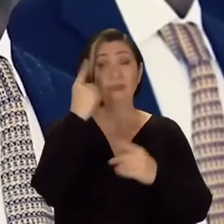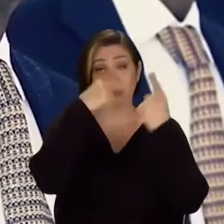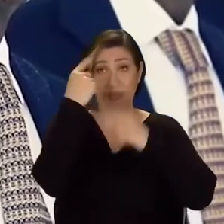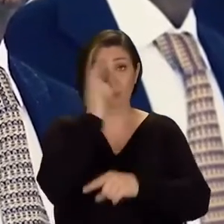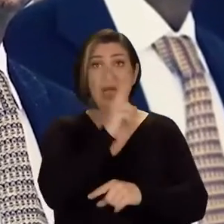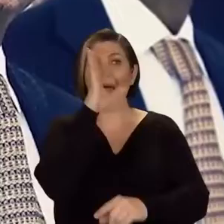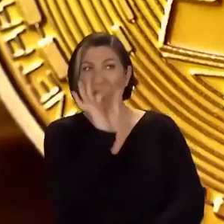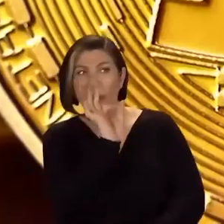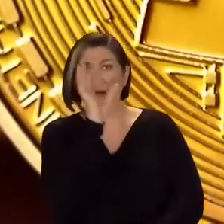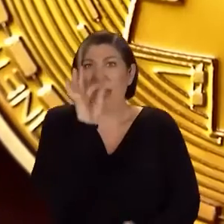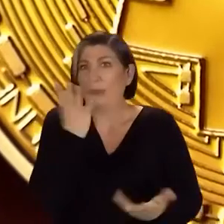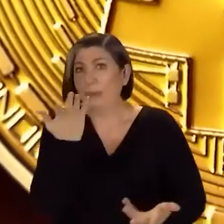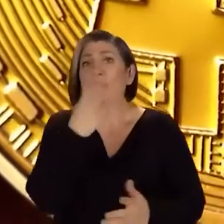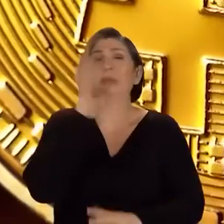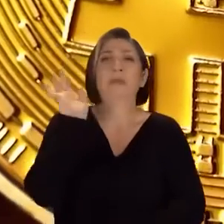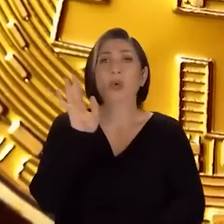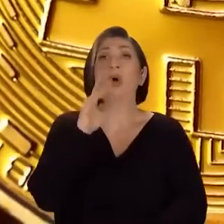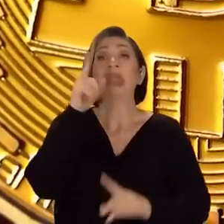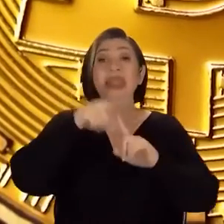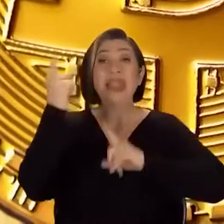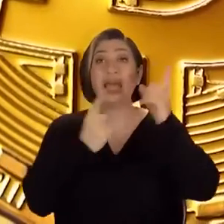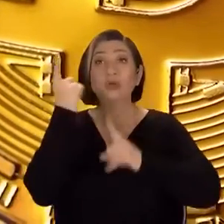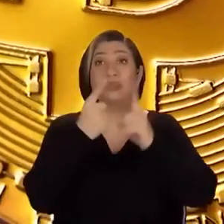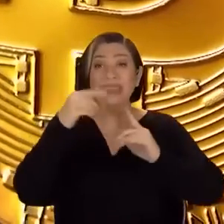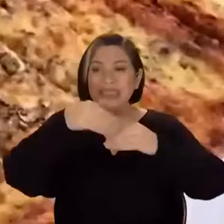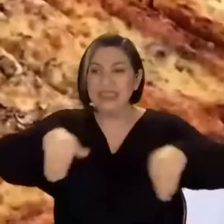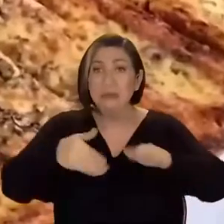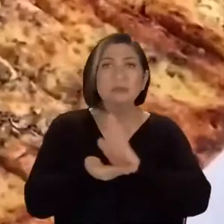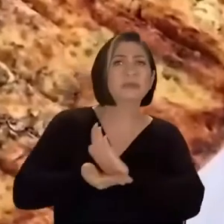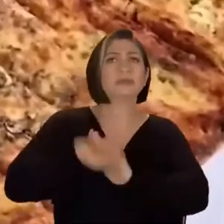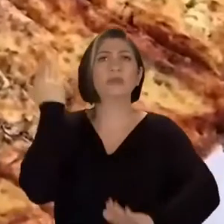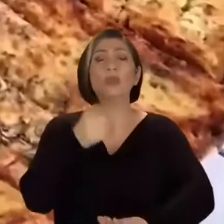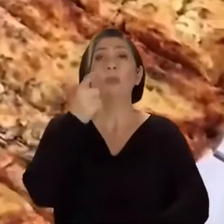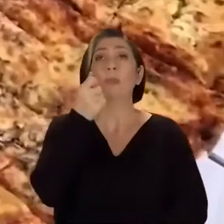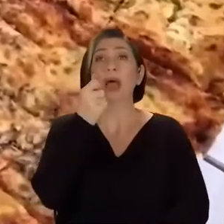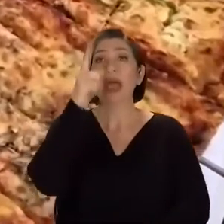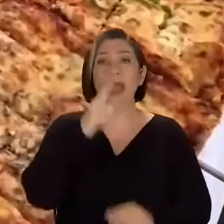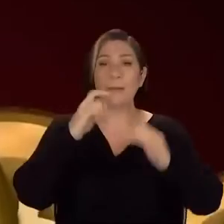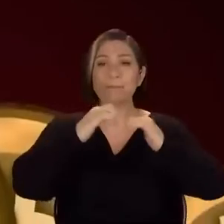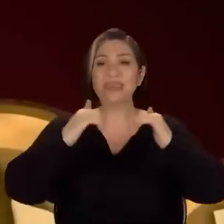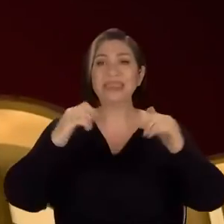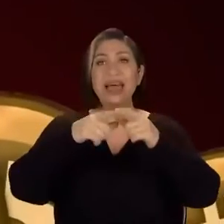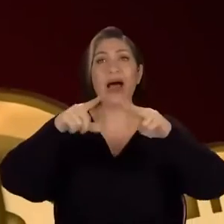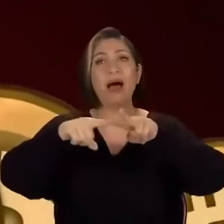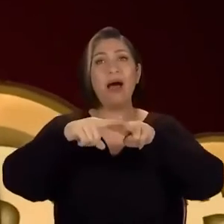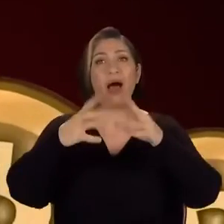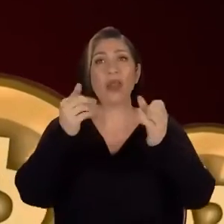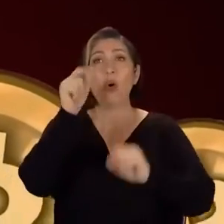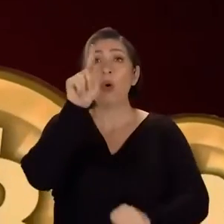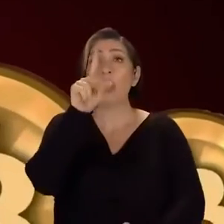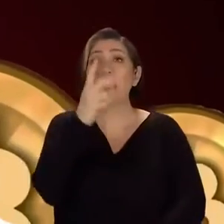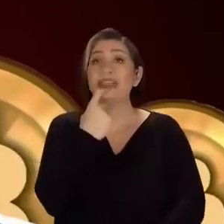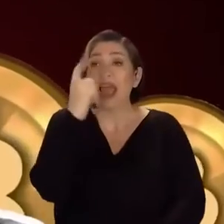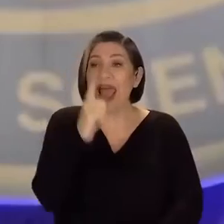olduğu bilinemedi. Teknolojinin sınırlarını kaldıran bu parayla ilk olarak pizza alındı. 12 yaşında ilk